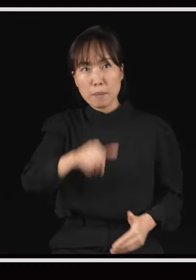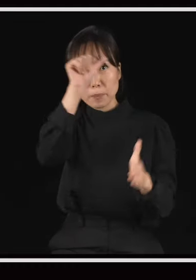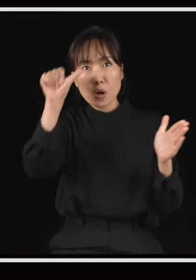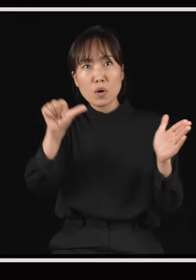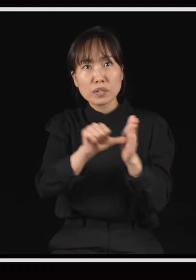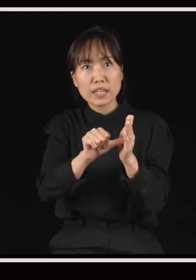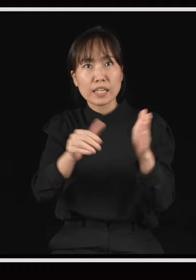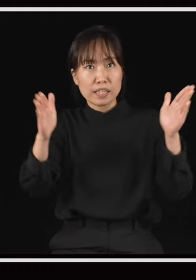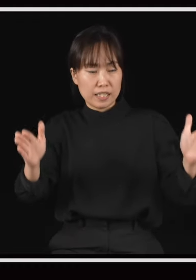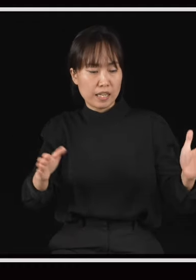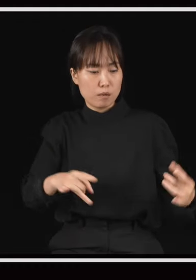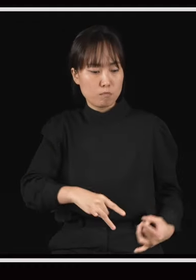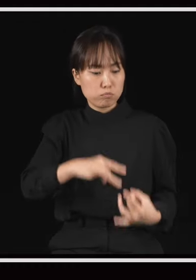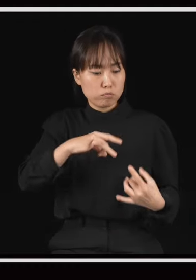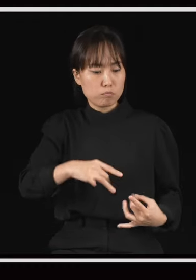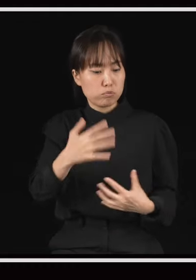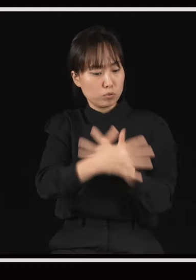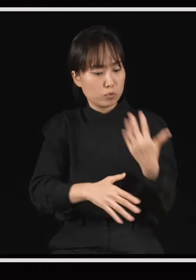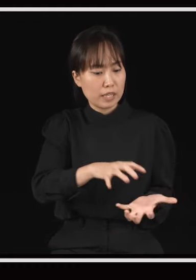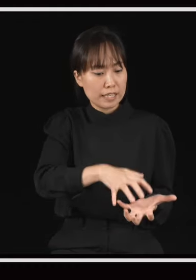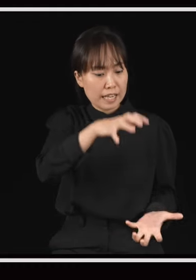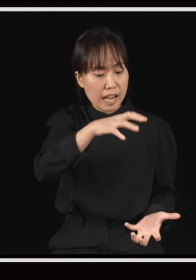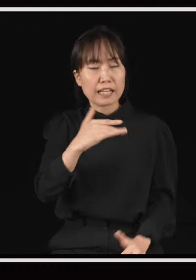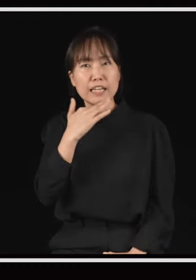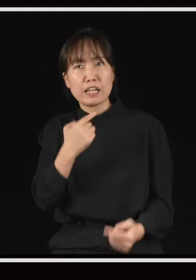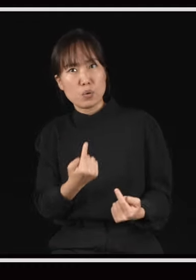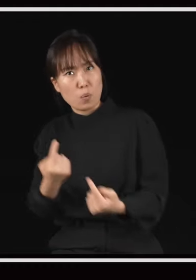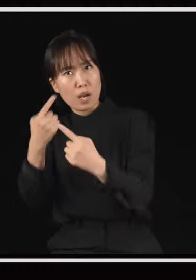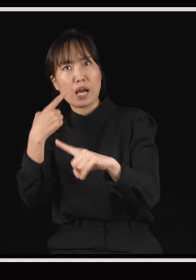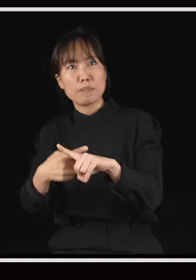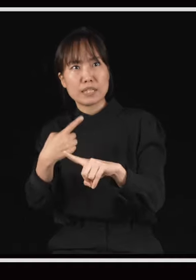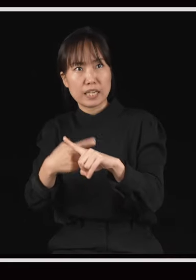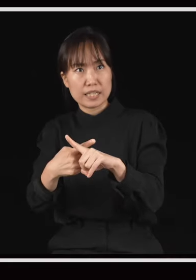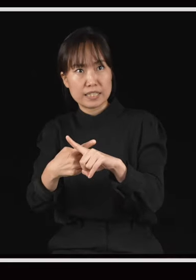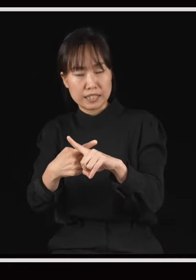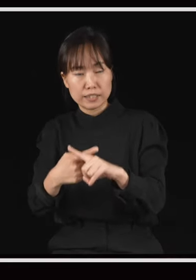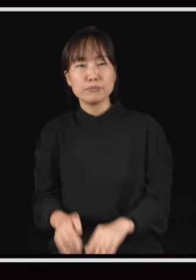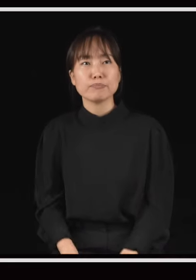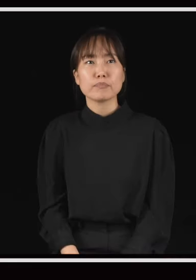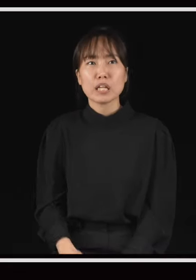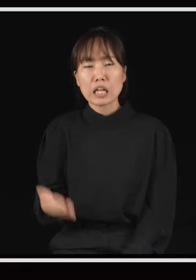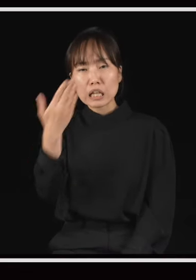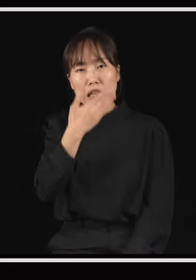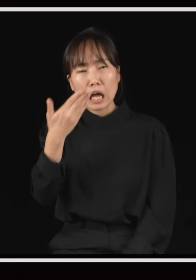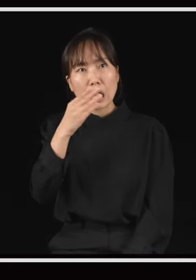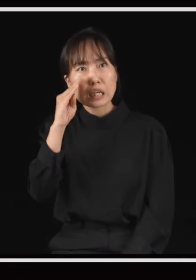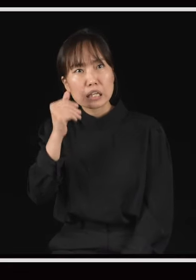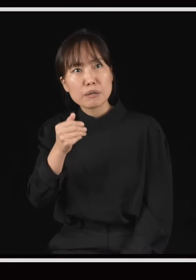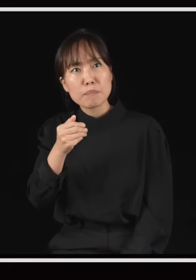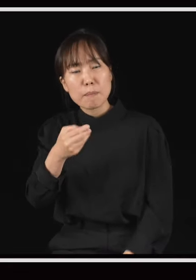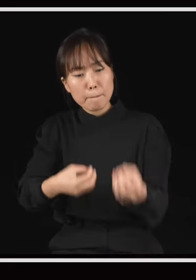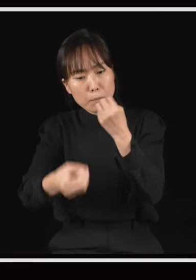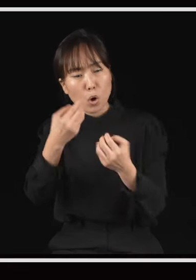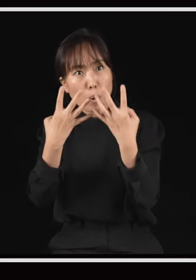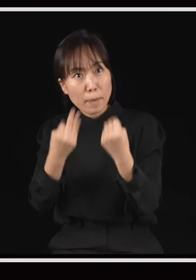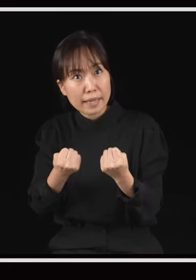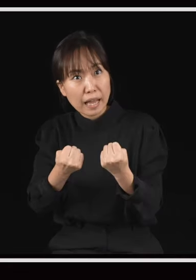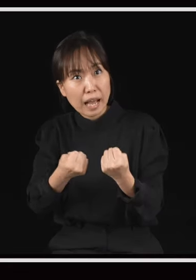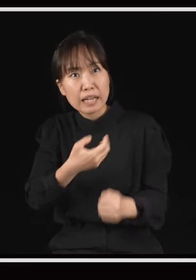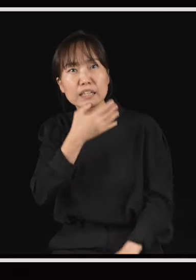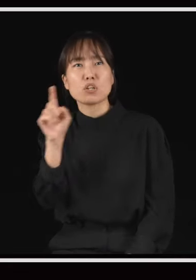대략 나의 생물학적인 나이와 비례한다고 보시면 돼요. 그러니까 인슐린 분비를 자꾸 초래하는 방향으로 식사를 하시면 가속노화